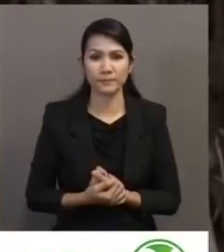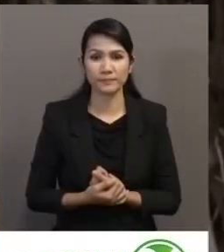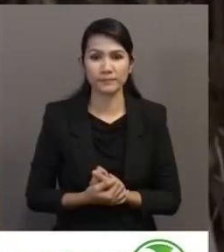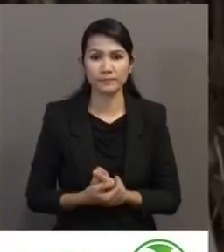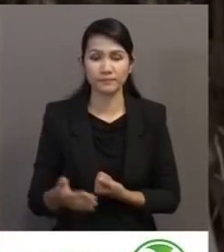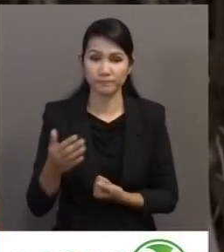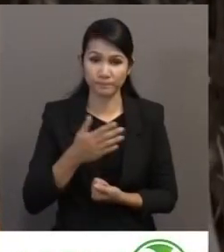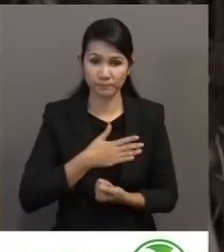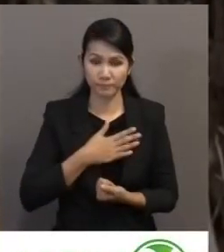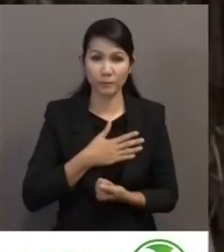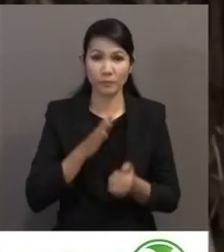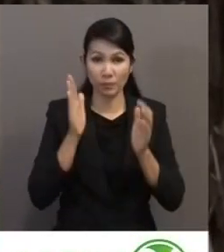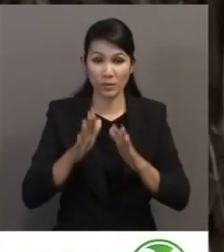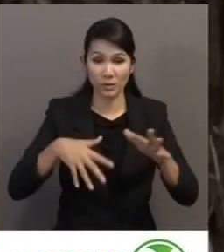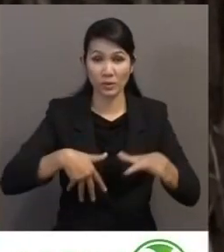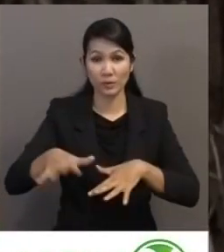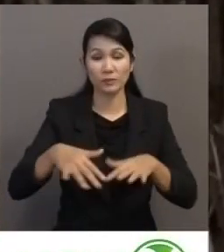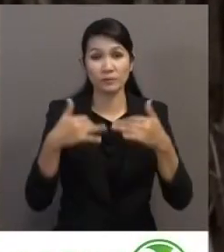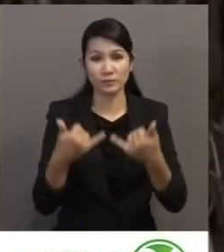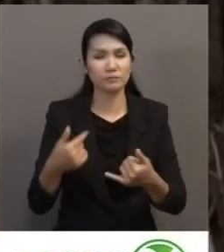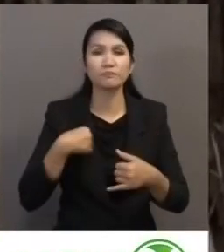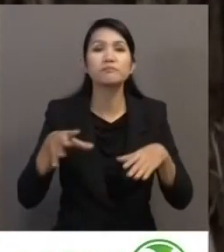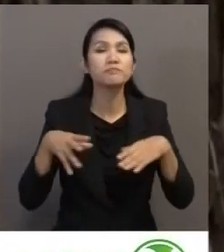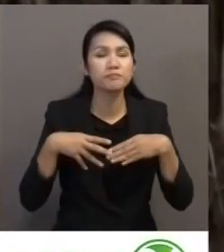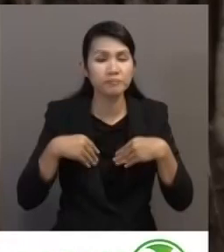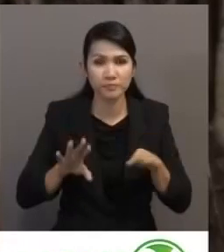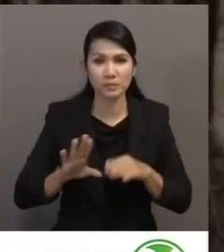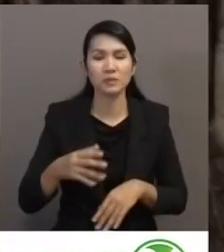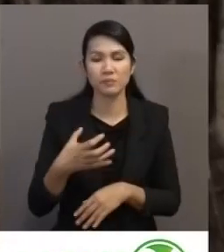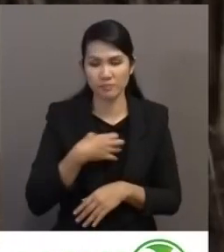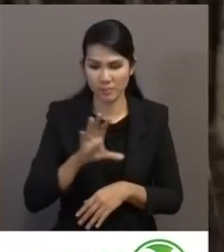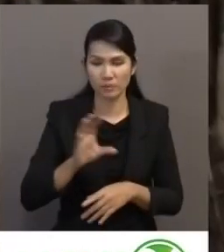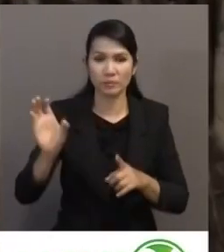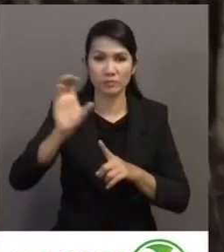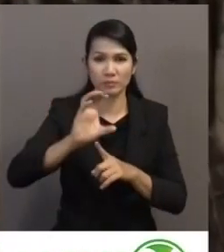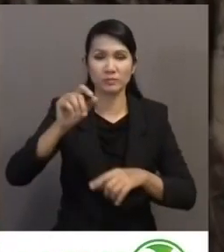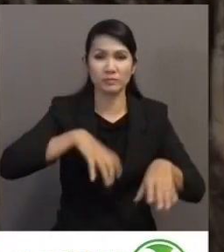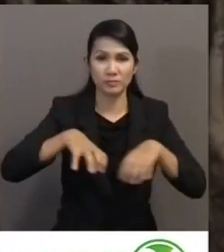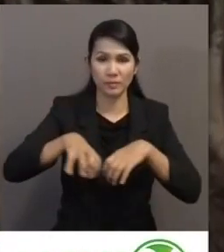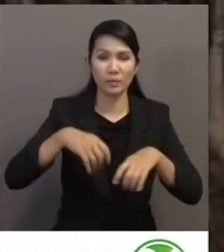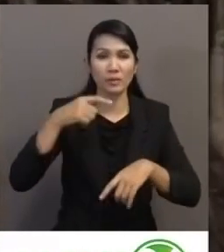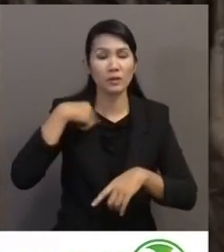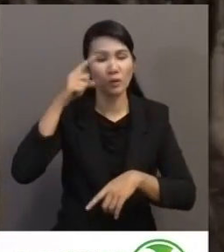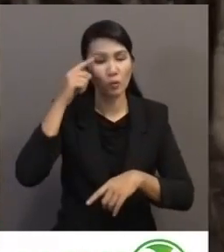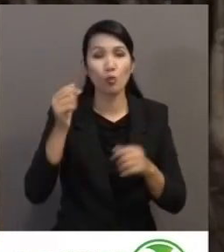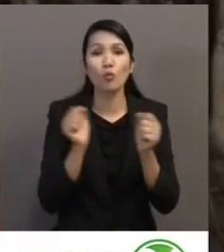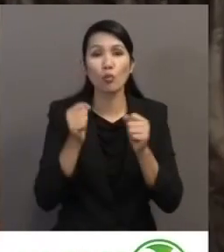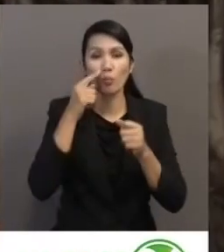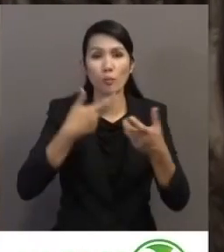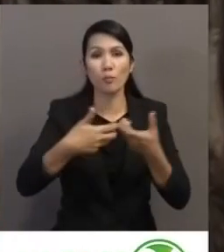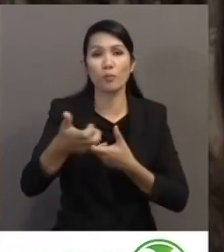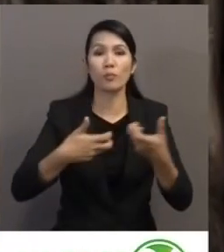พวกผมแล้วก็พี่น้องที่มาวันนี้ไม่เห็นด้วยไม่อยากจะให้สร้างเดี๋ยวมันจะเกิดการแตกแยกขึ้นในหมู่บ้